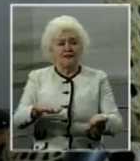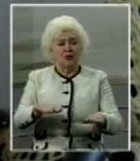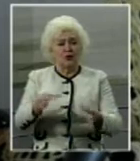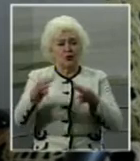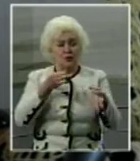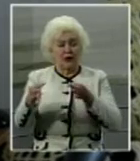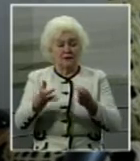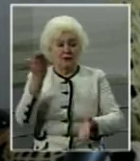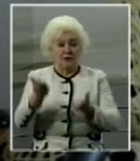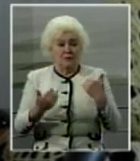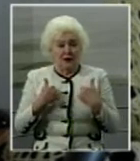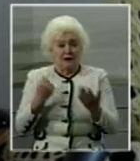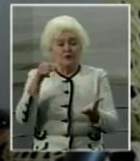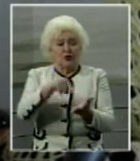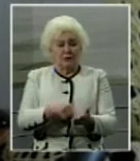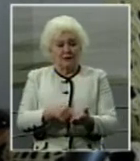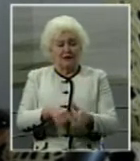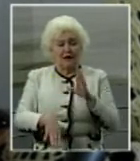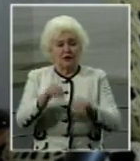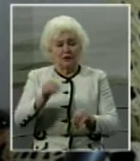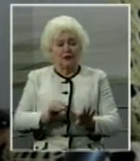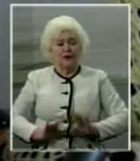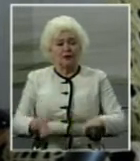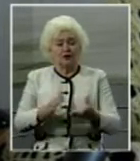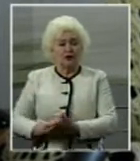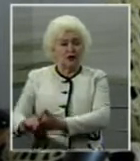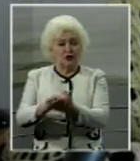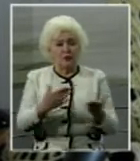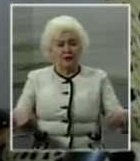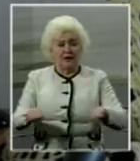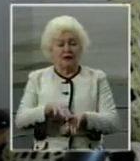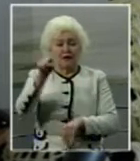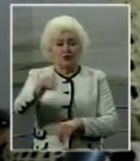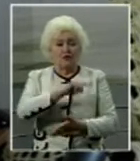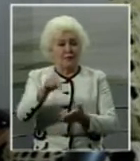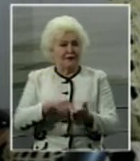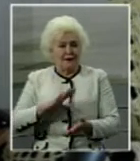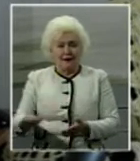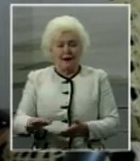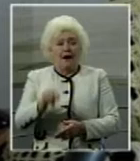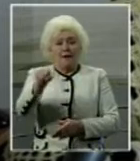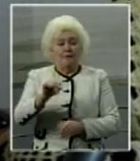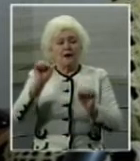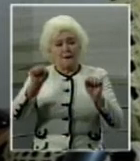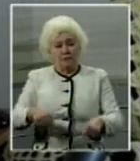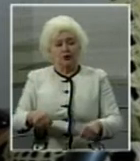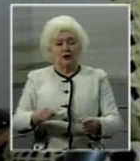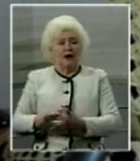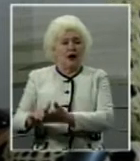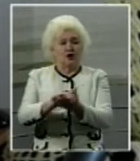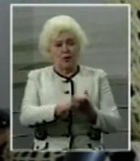вже нам було призначено вибори і процес об'єднання був завершений, то такого питання б не було. Тому що тоді ми спроможна була громада